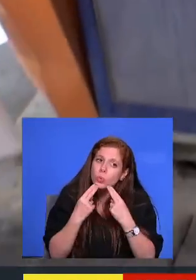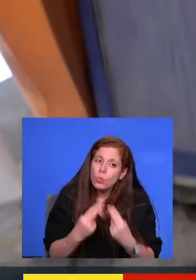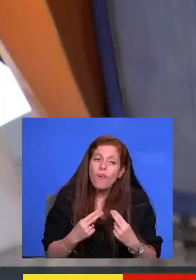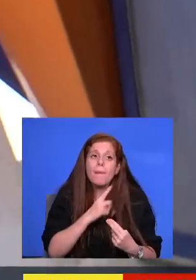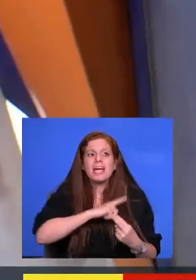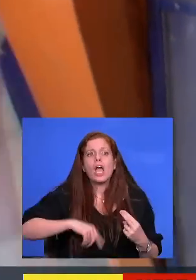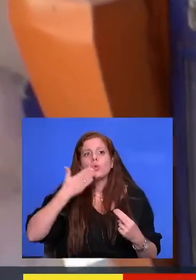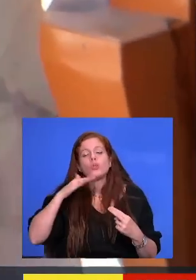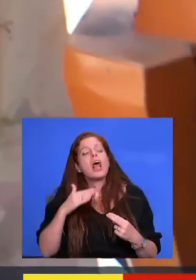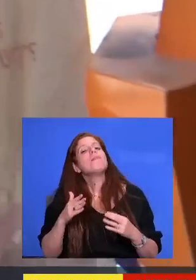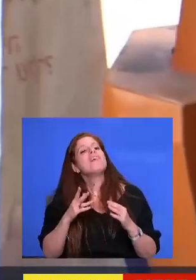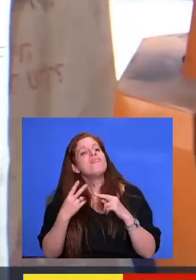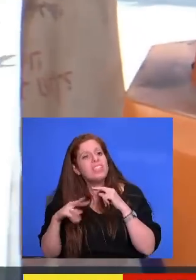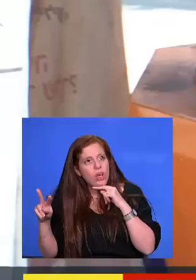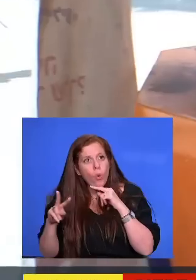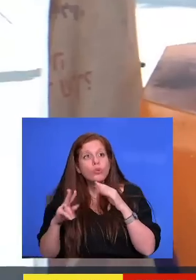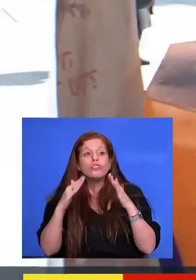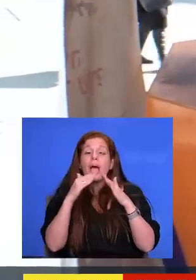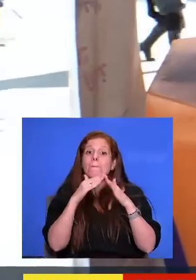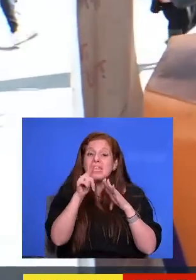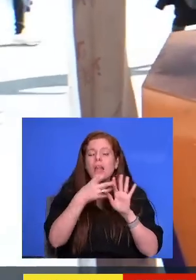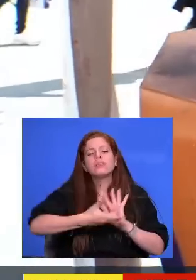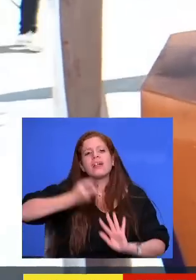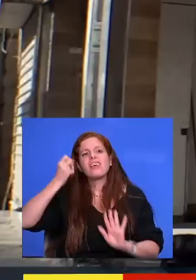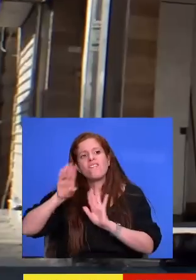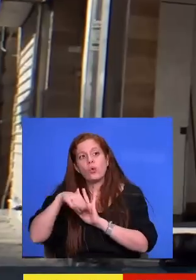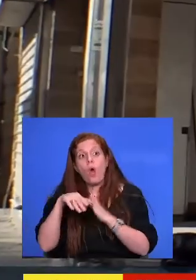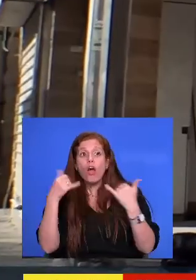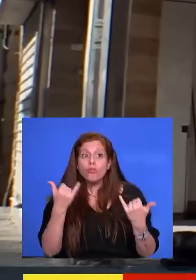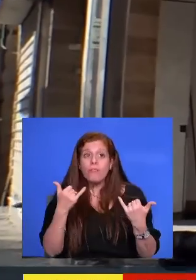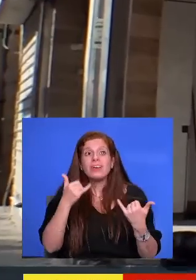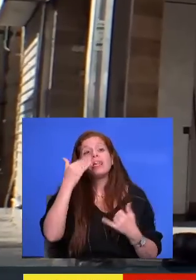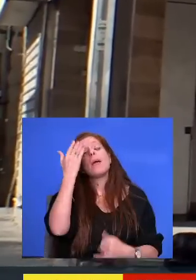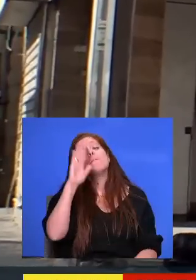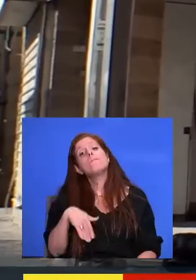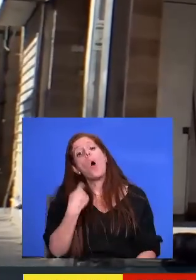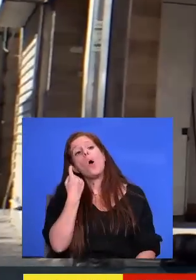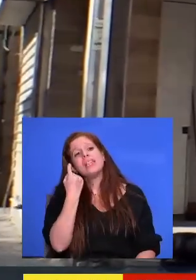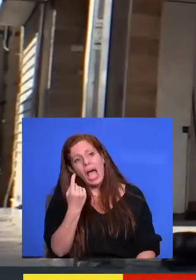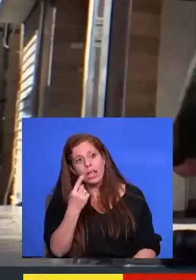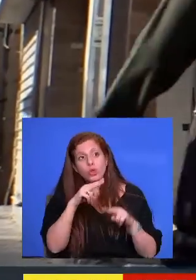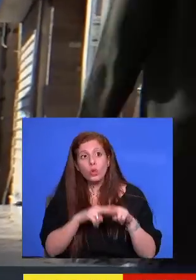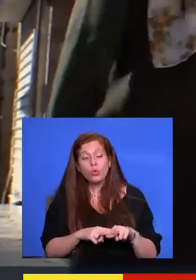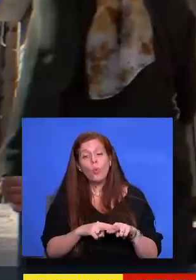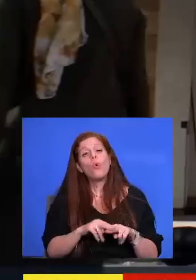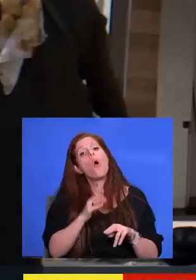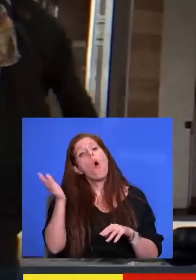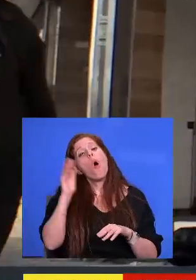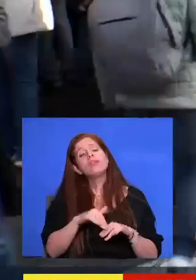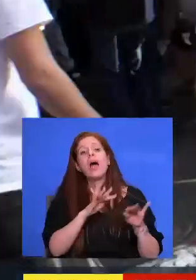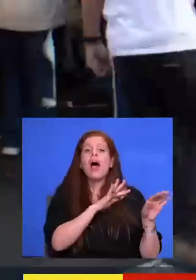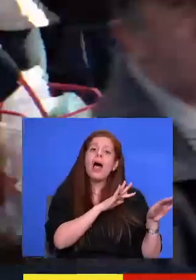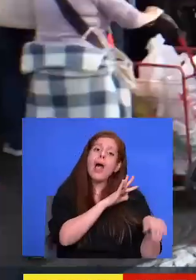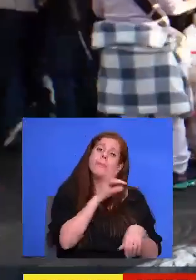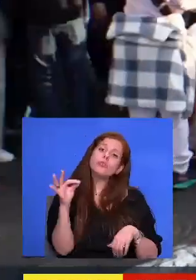ירושלים הבטיחו שיפנו את ביטן הרפאים הזה. עכשיו יהיה פחות אחד, נותרו רק עוד